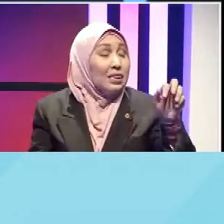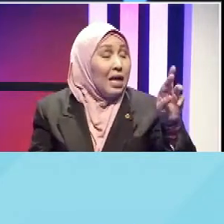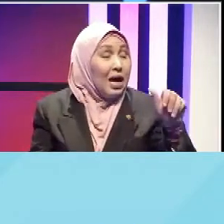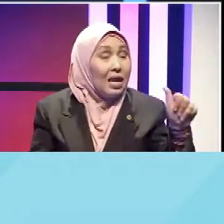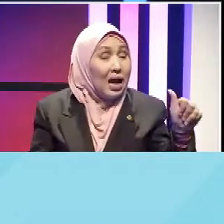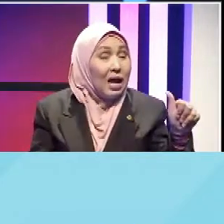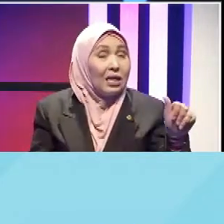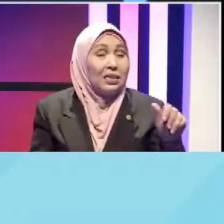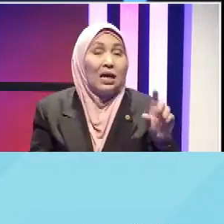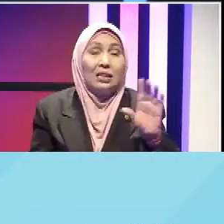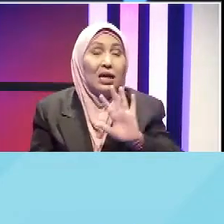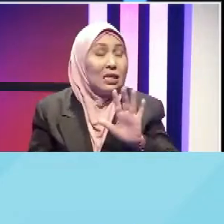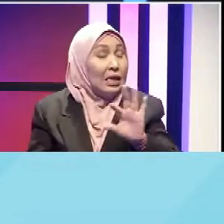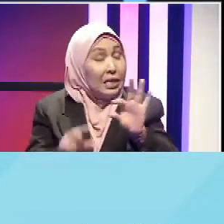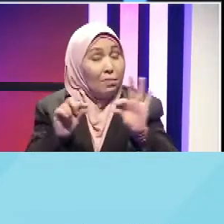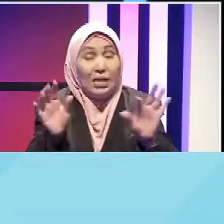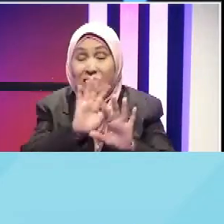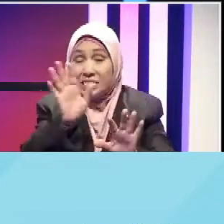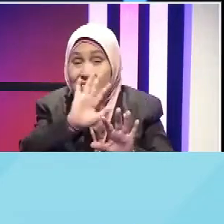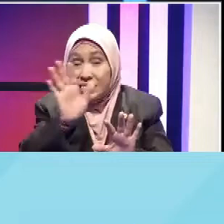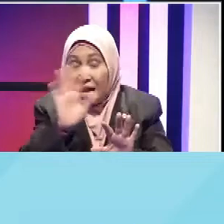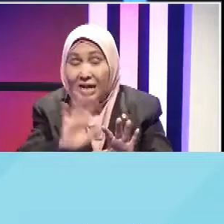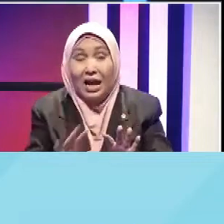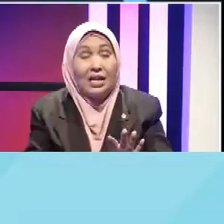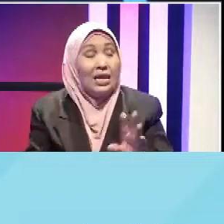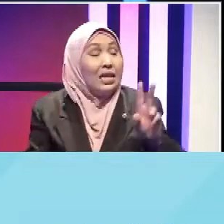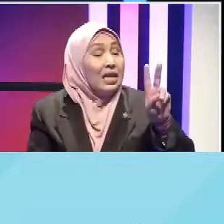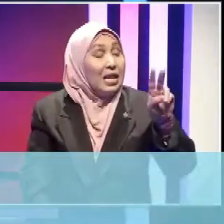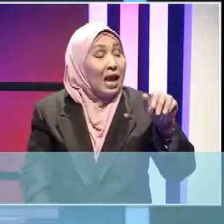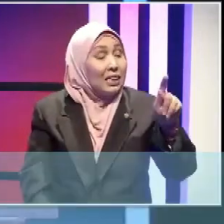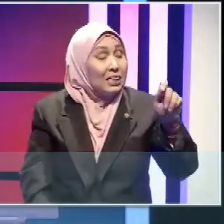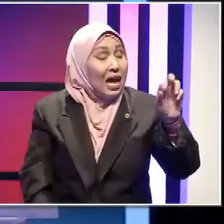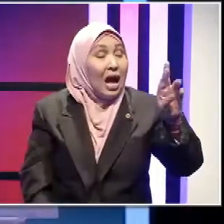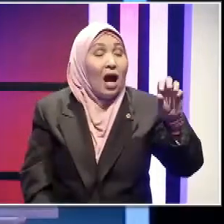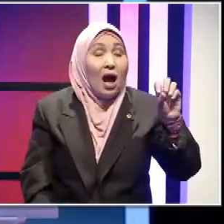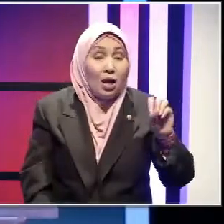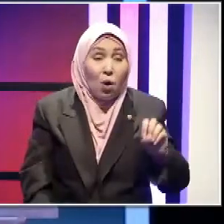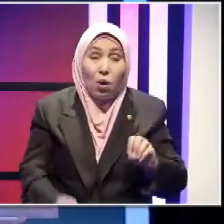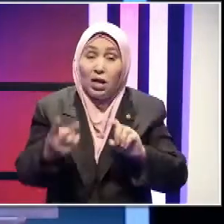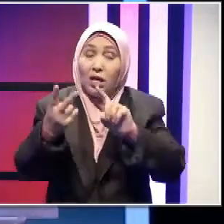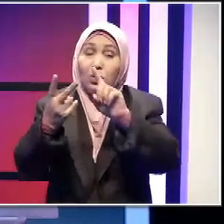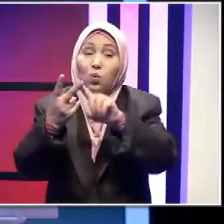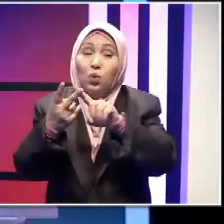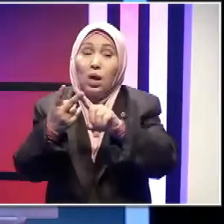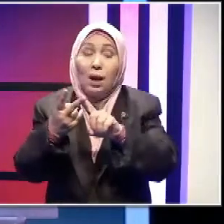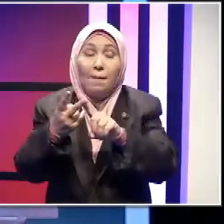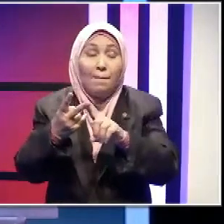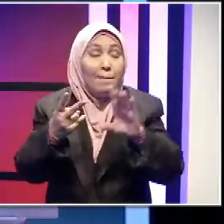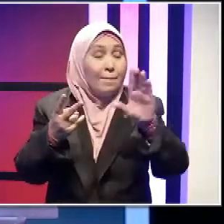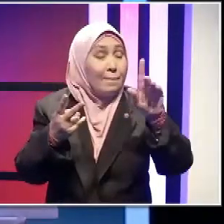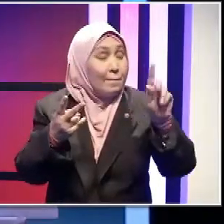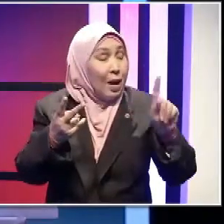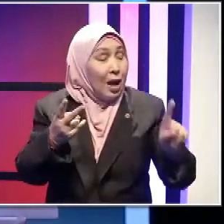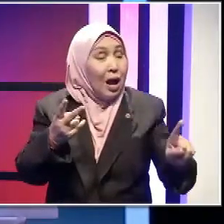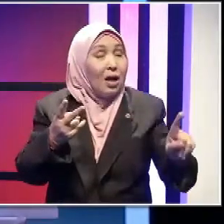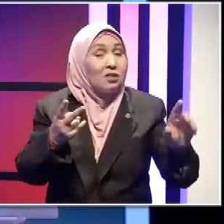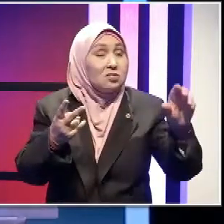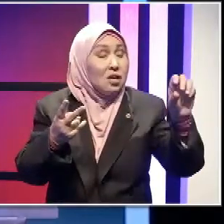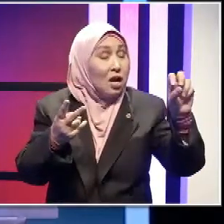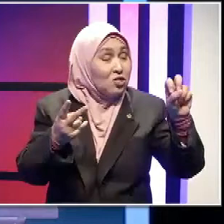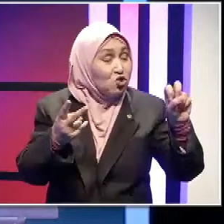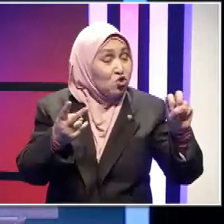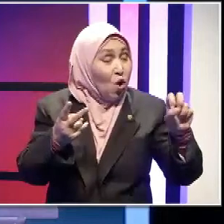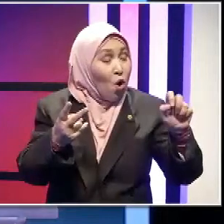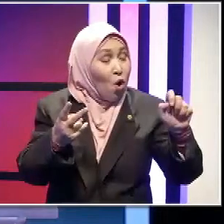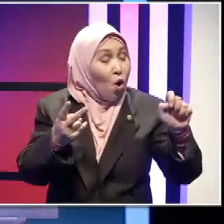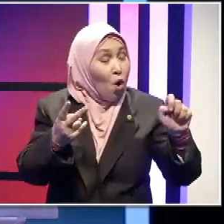dataran tipis jangan Natal satu yang kedua badengan sort by bau-bau